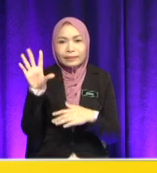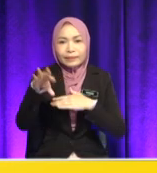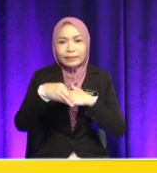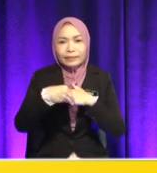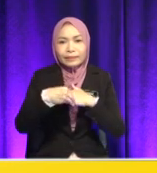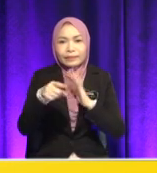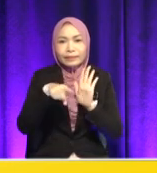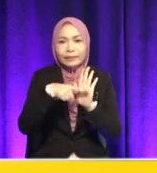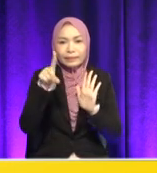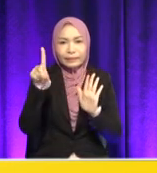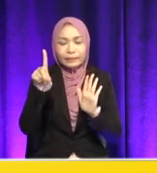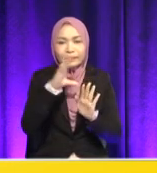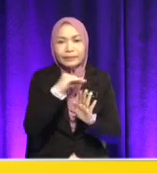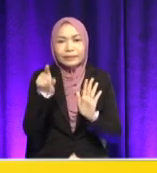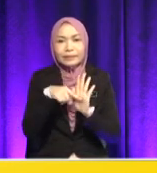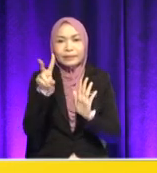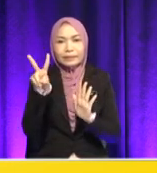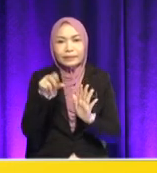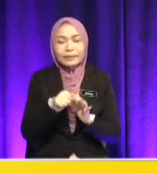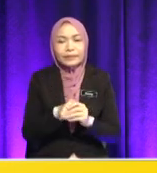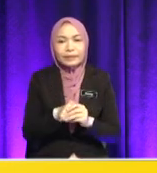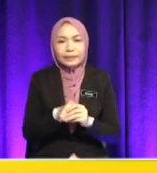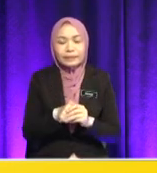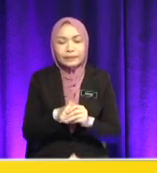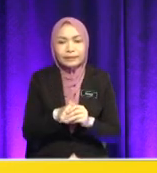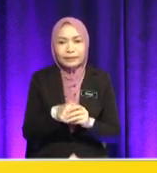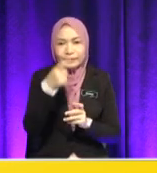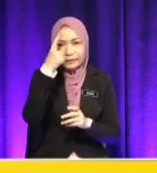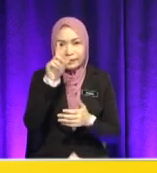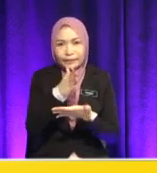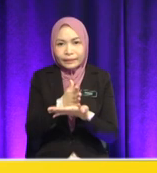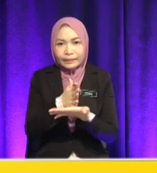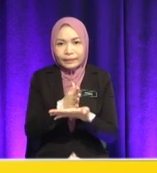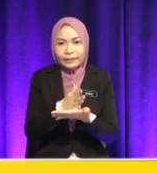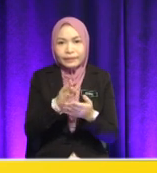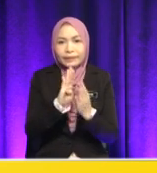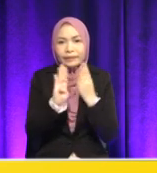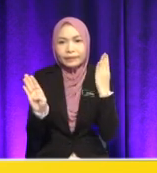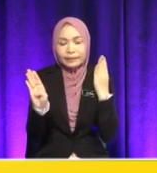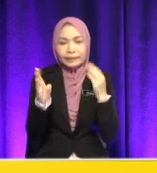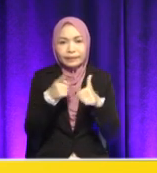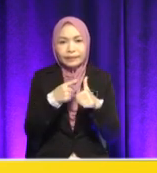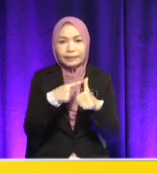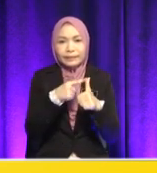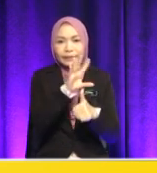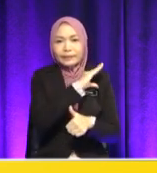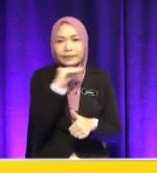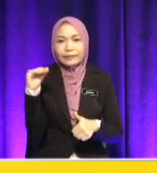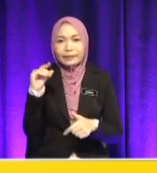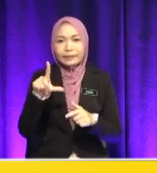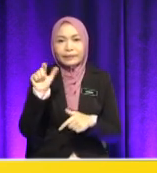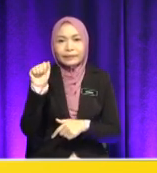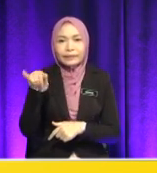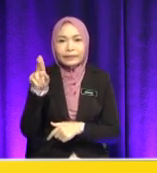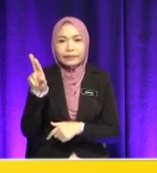baris pertama lajur pertama Oke untuk yang di tengah pula baris pertama dengan lajur kedua jadi empat dari